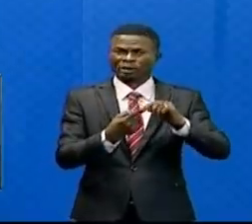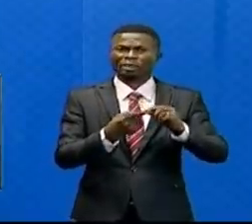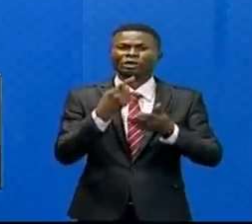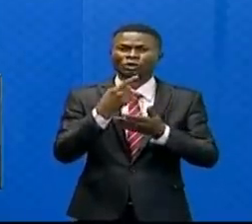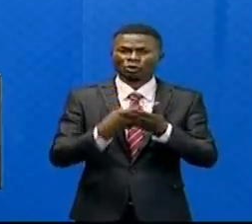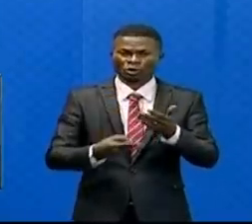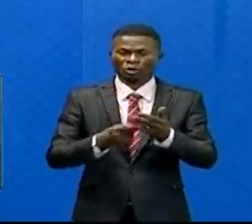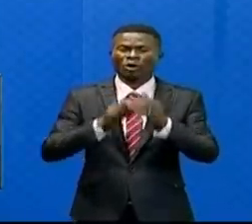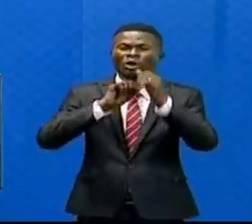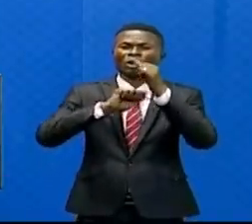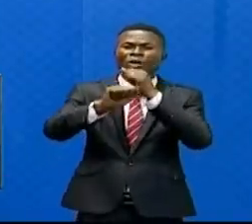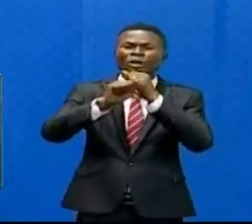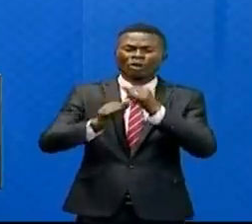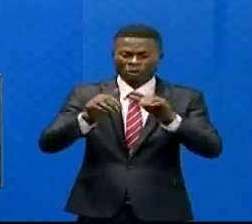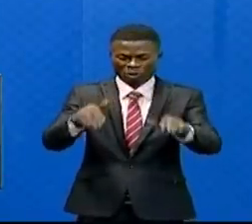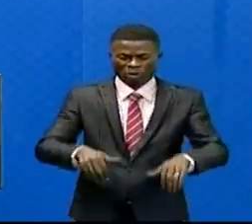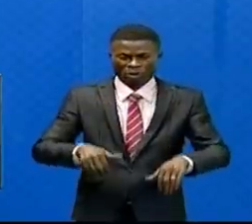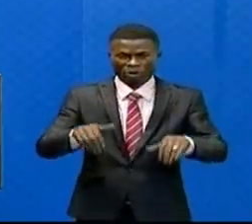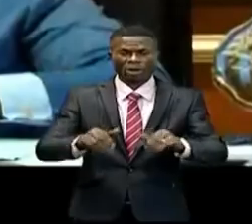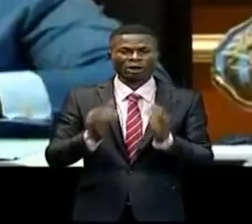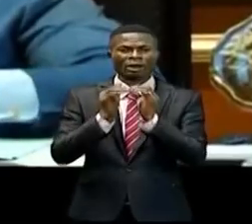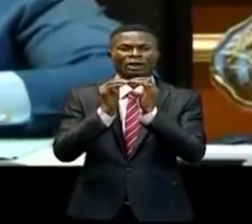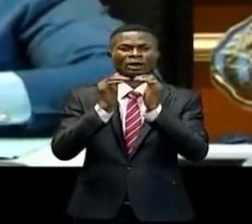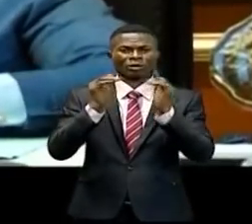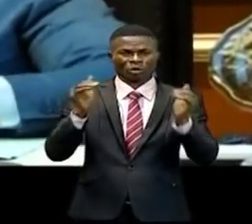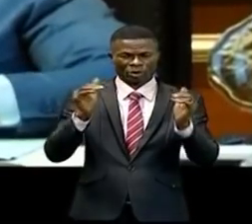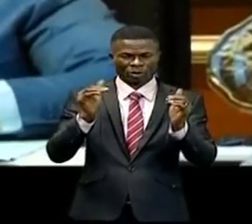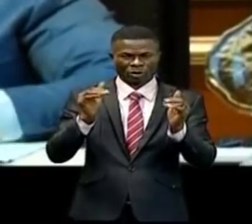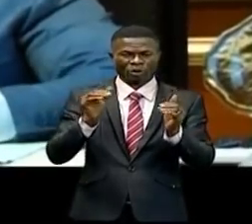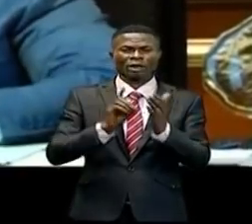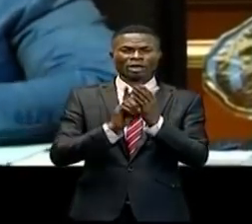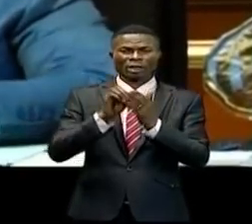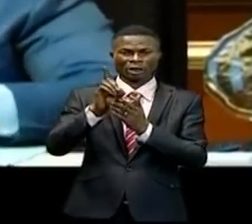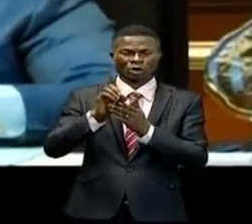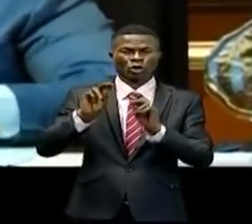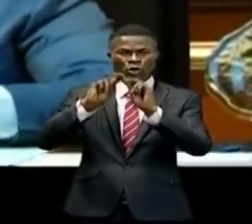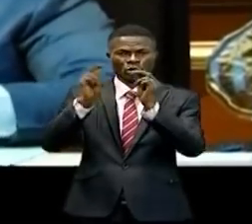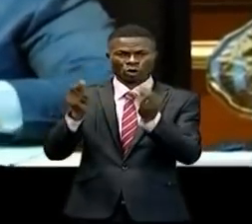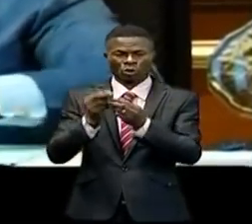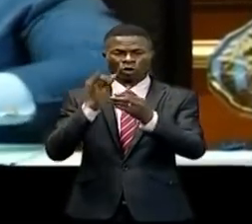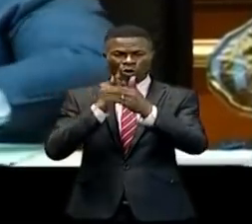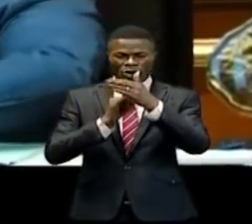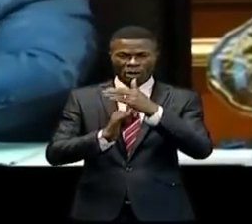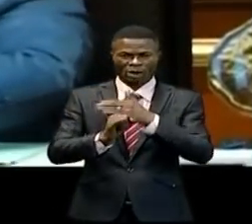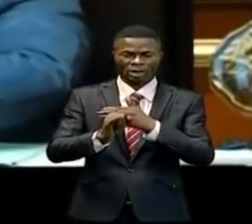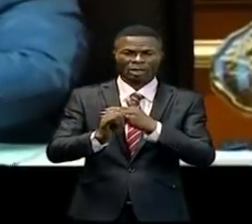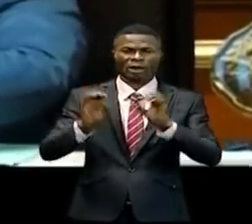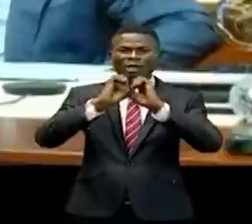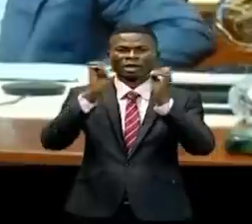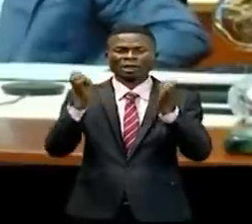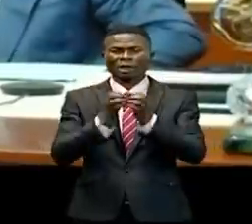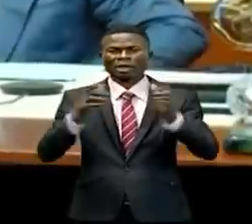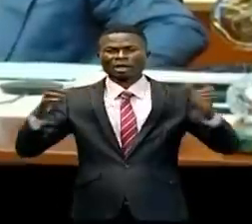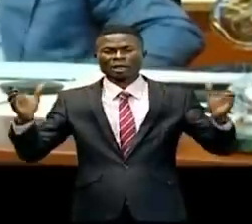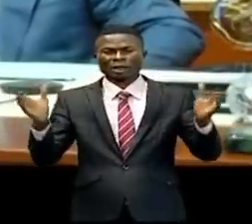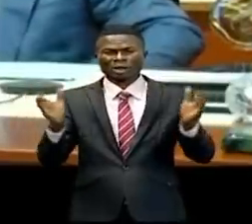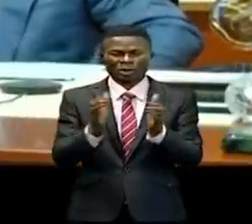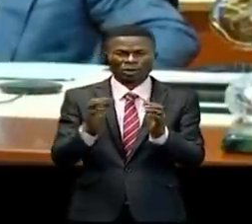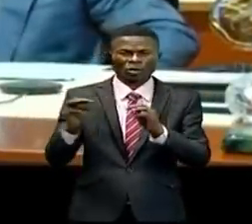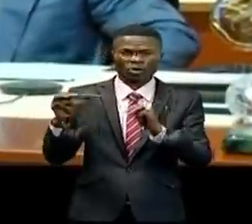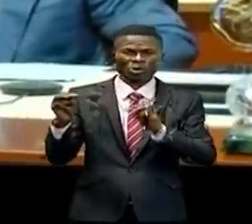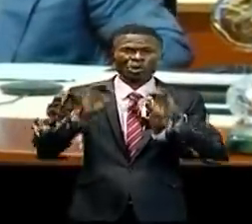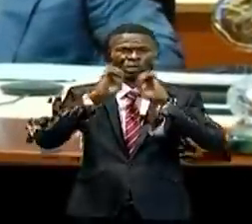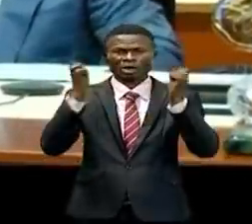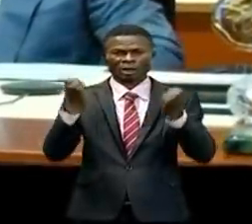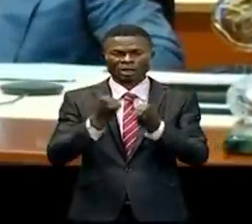de promouvoir la culture de la paix grâce à l'émergence d'un réseau intégré de petites et moyennes entreprises, des petites et